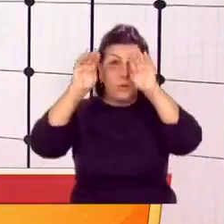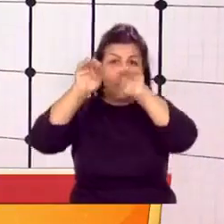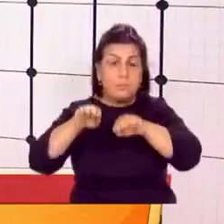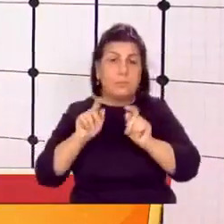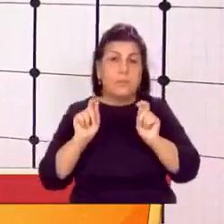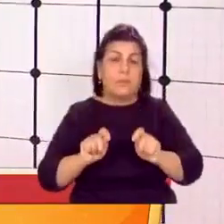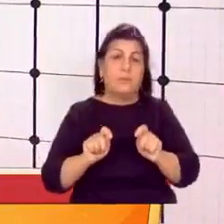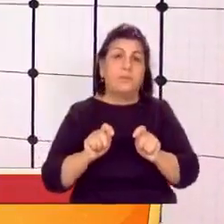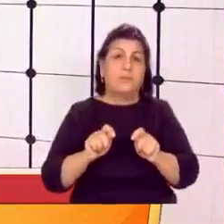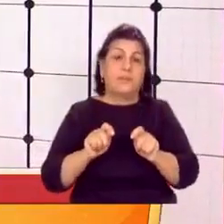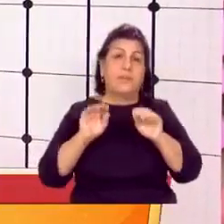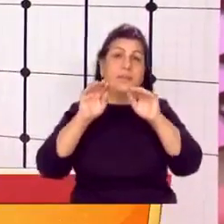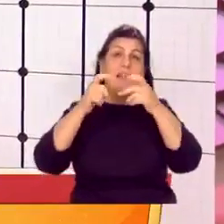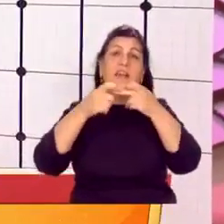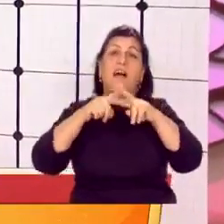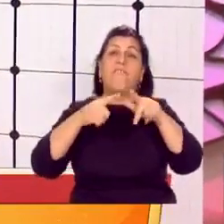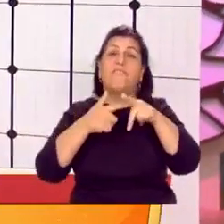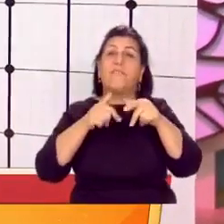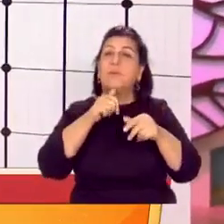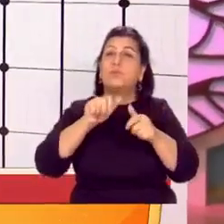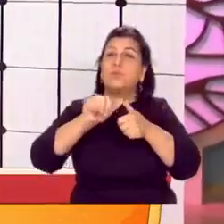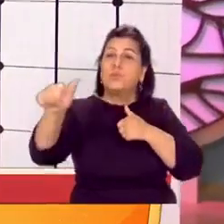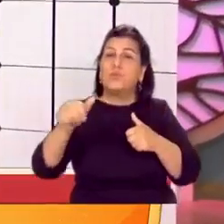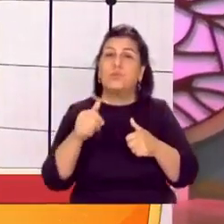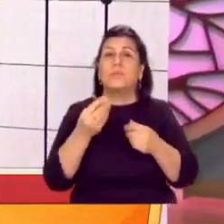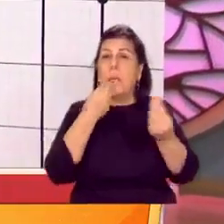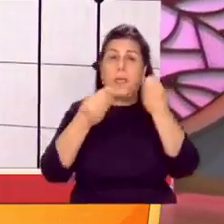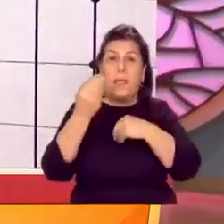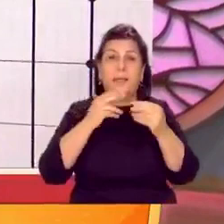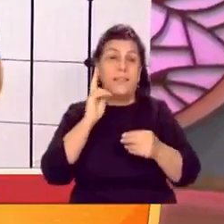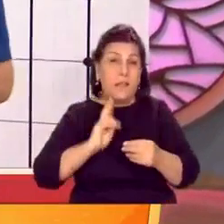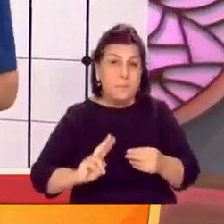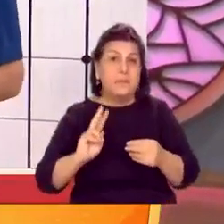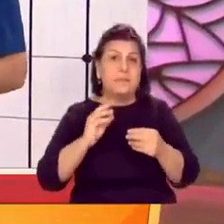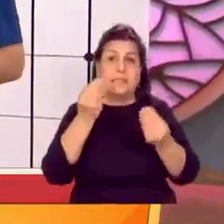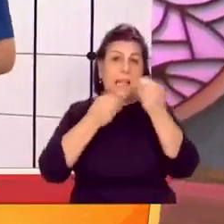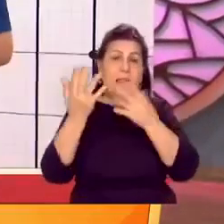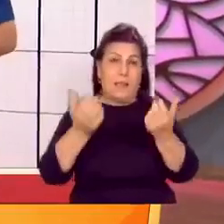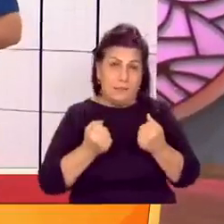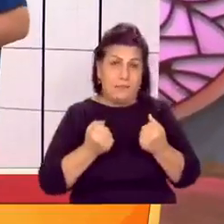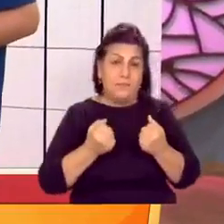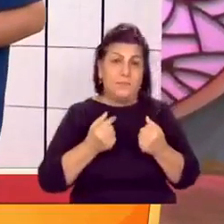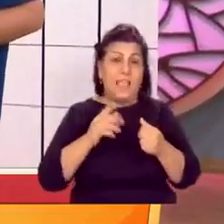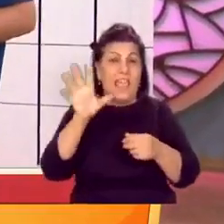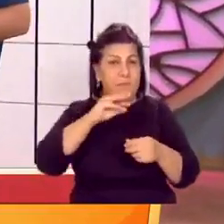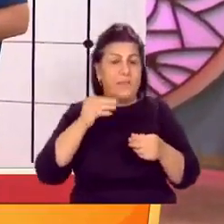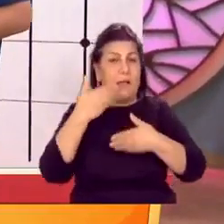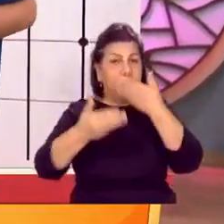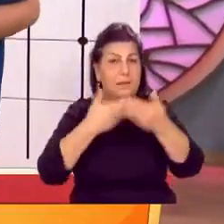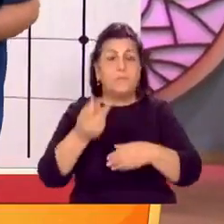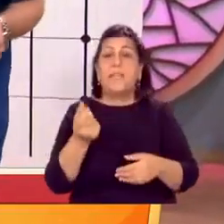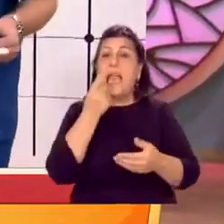birazcık daha böyle raf ömrü uzun vidaları Yani temiz gıdalar alabilirsiniz ama hazır gıdalar değil hepsinden bahsedeceğiz ilaçlar